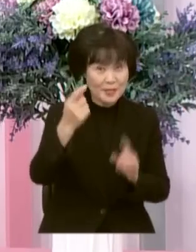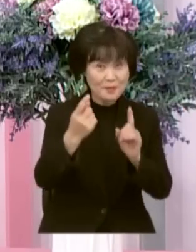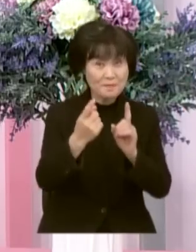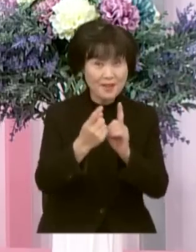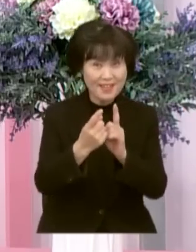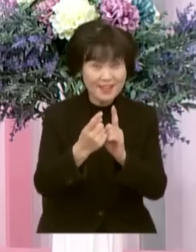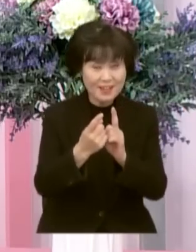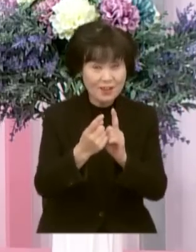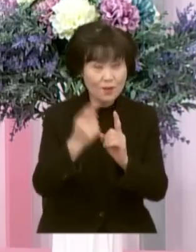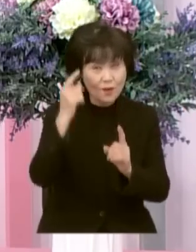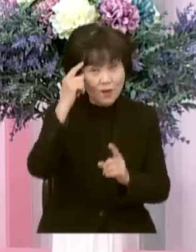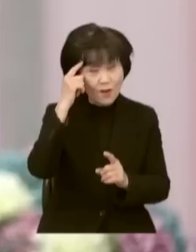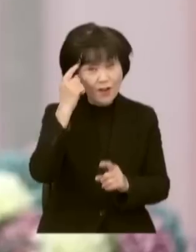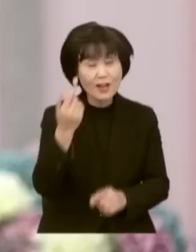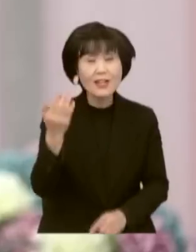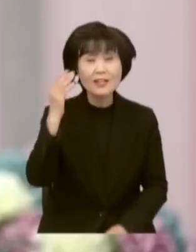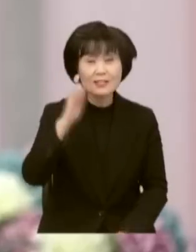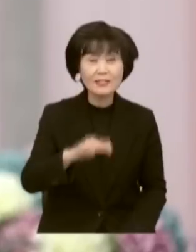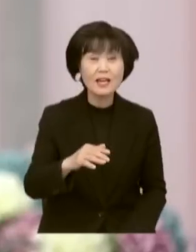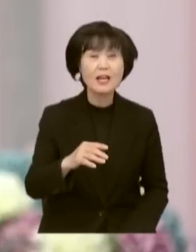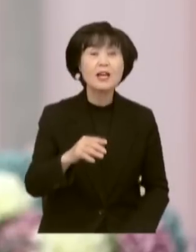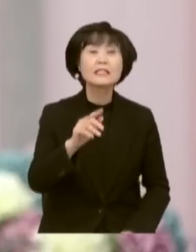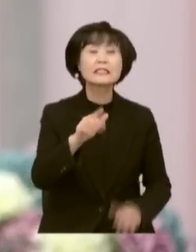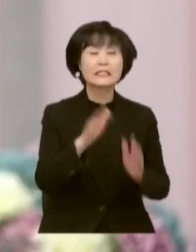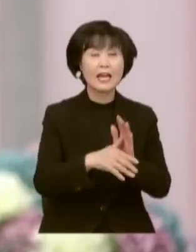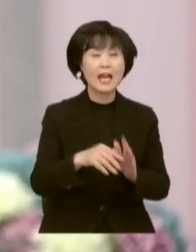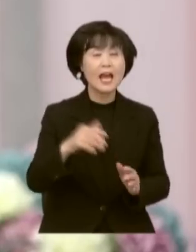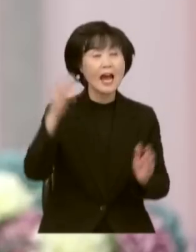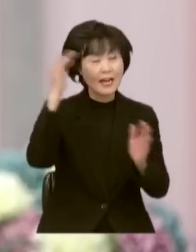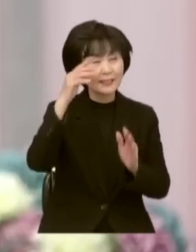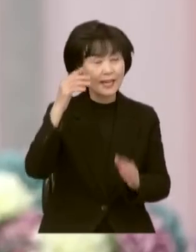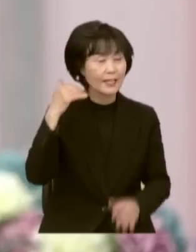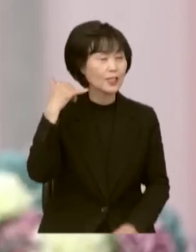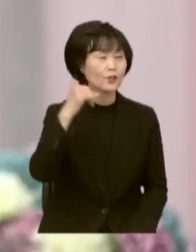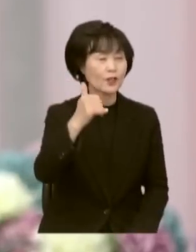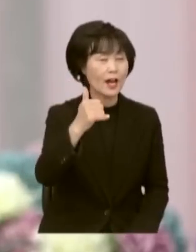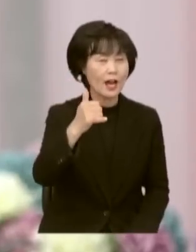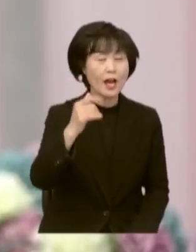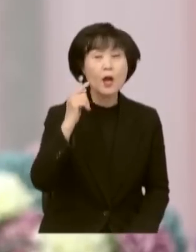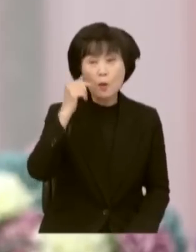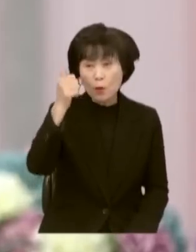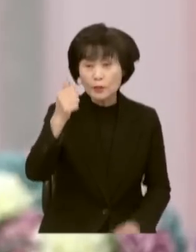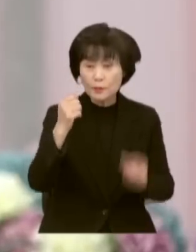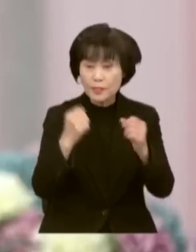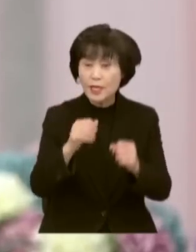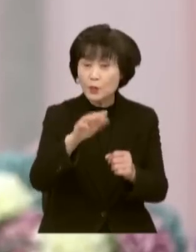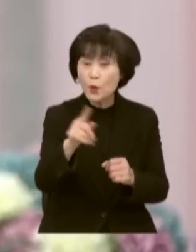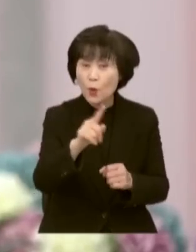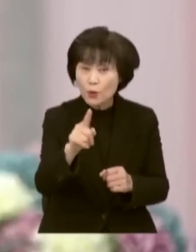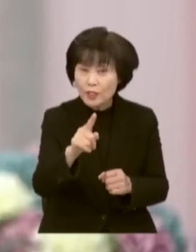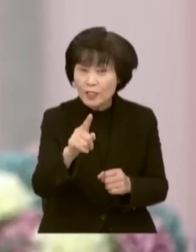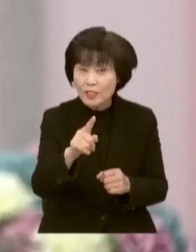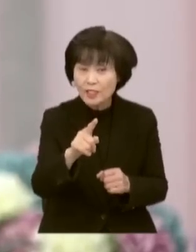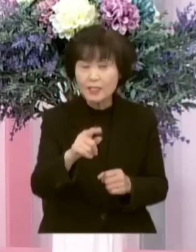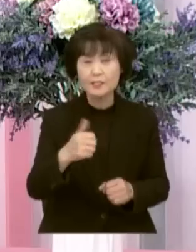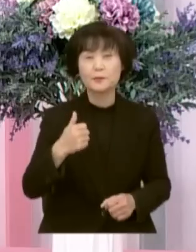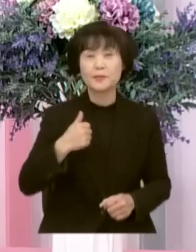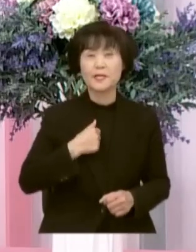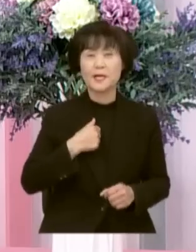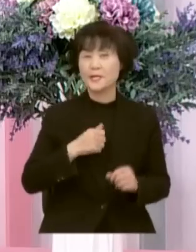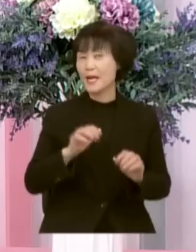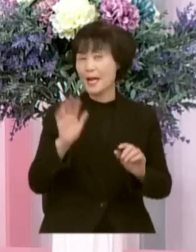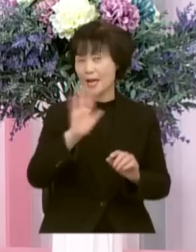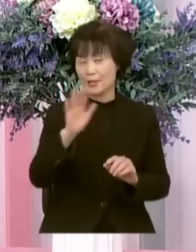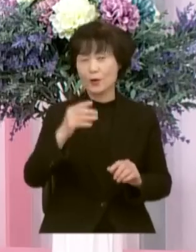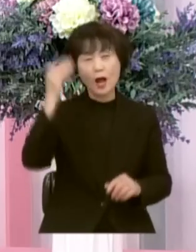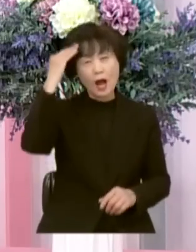찾아가려고 그랬어요. 그래갖고 이제 학생한테 이제 전화해가지고는 그분 어디 있는지 좀 알 수 있느냐 이제 물어보려고 이제 했더니 캐나다 안